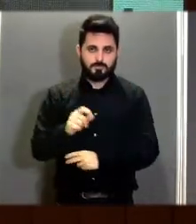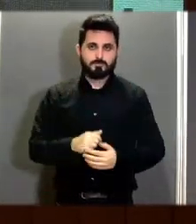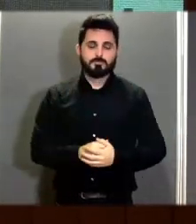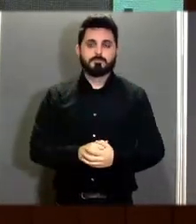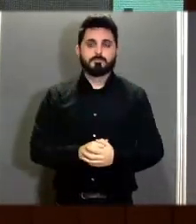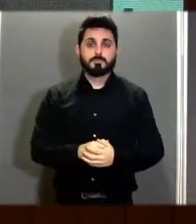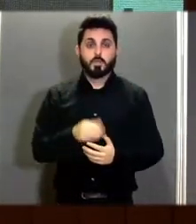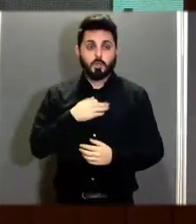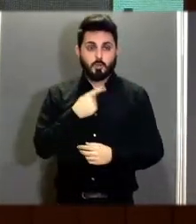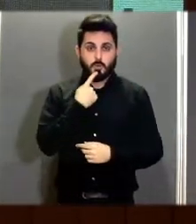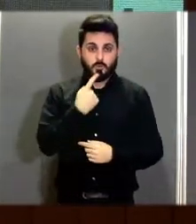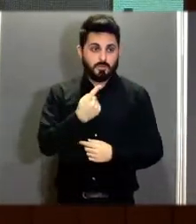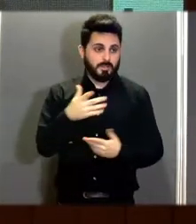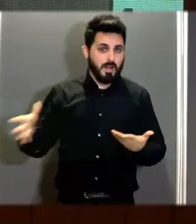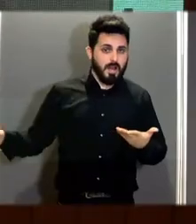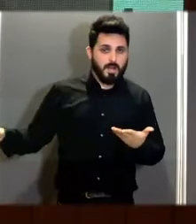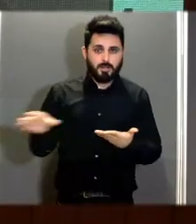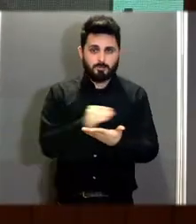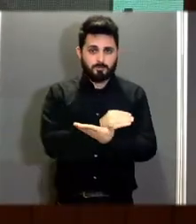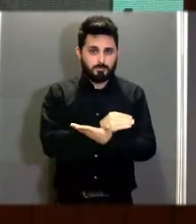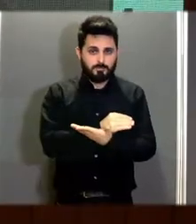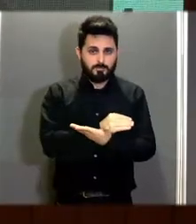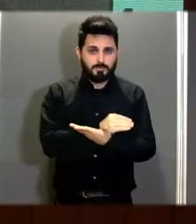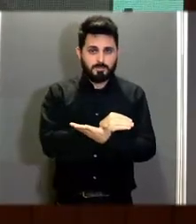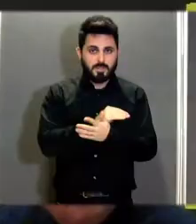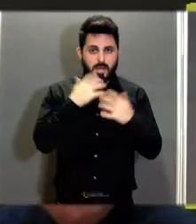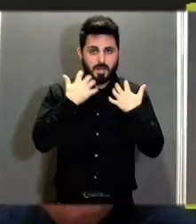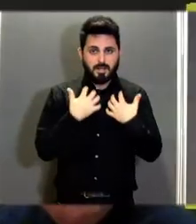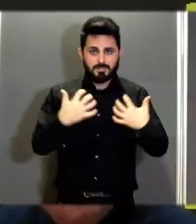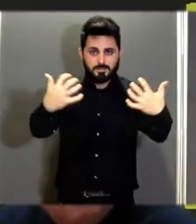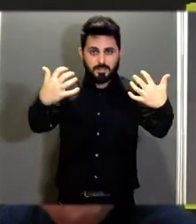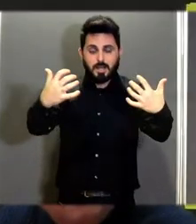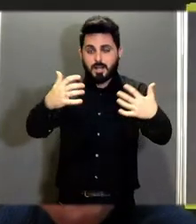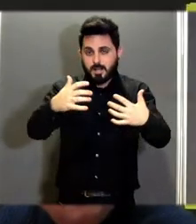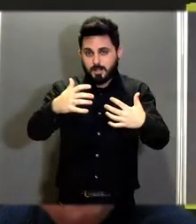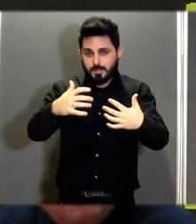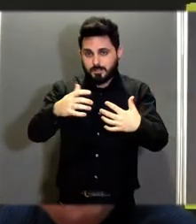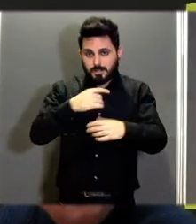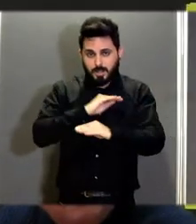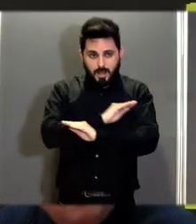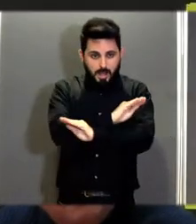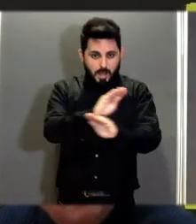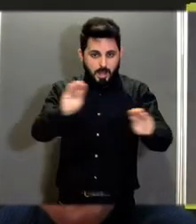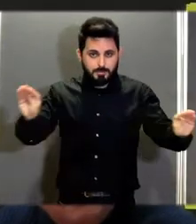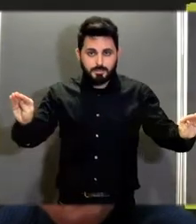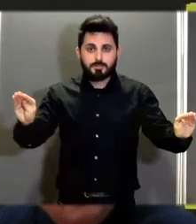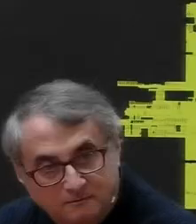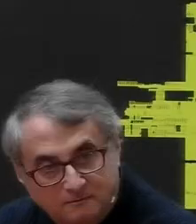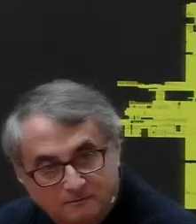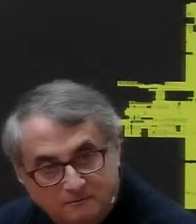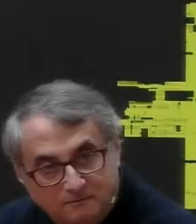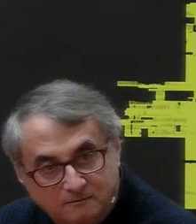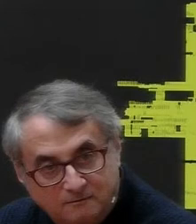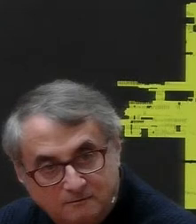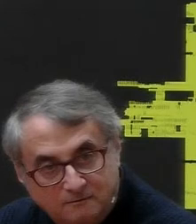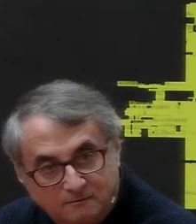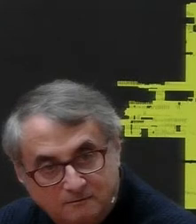i ho dic a tota la gent de la sala, probablement per la... Vull dir, i hem de transmetre també